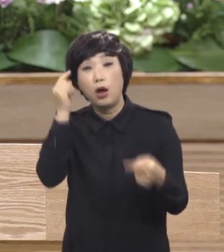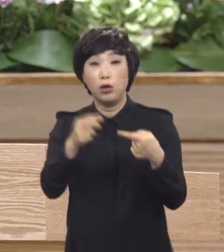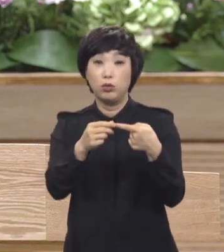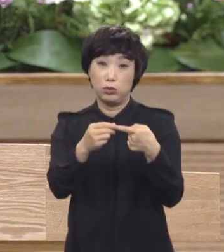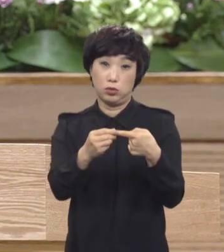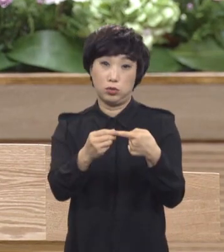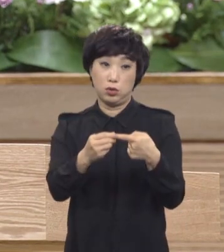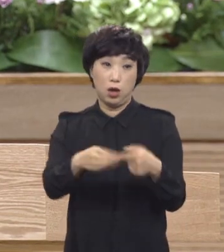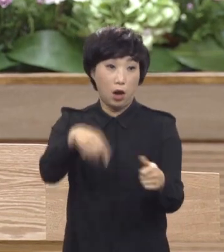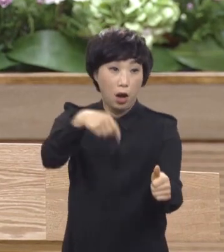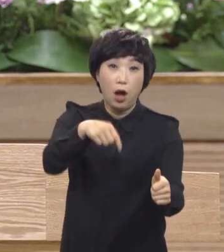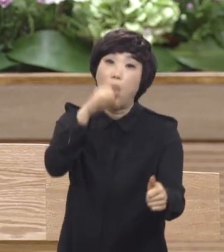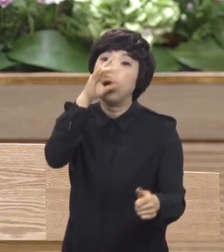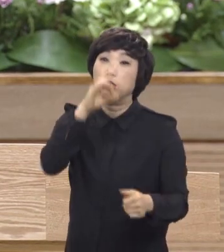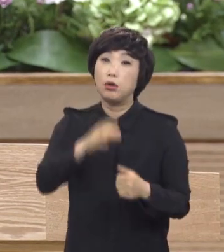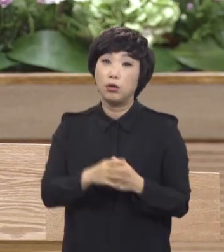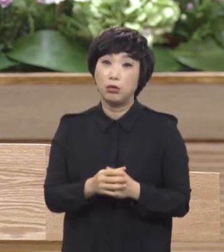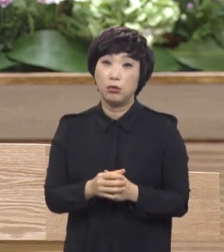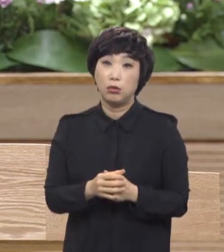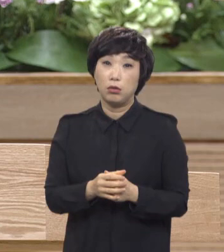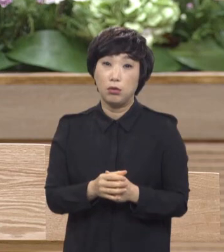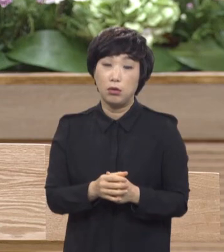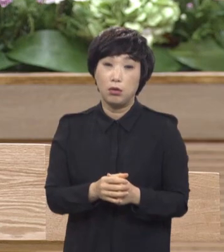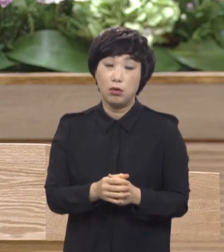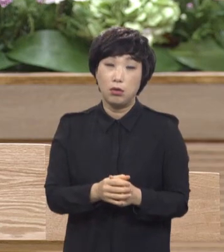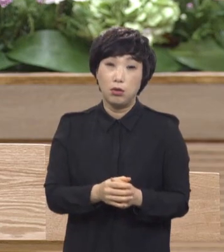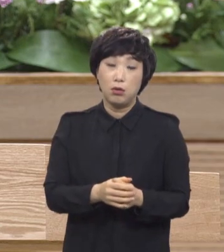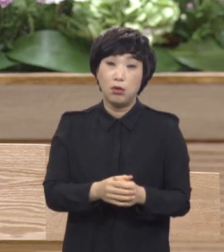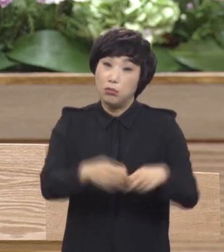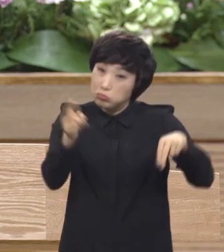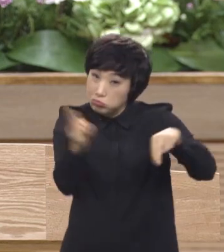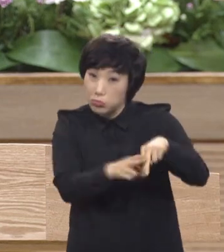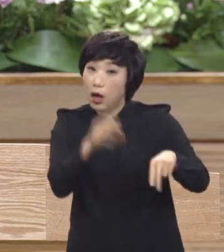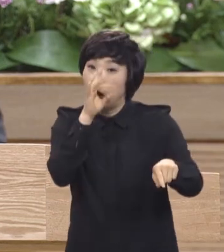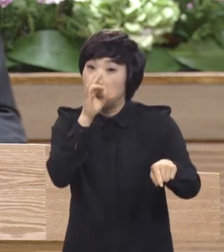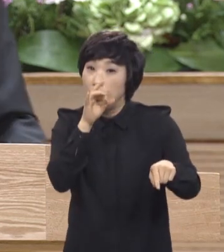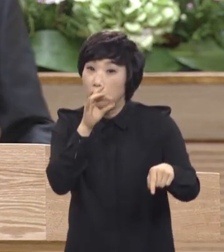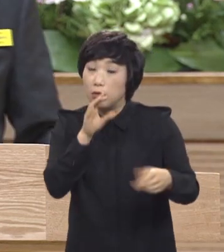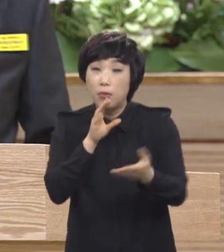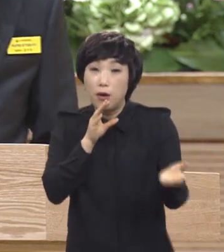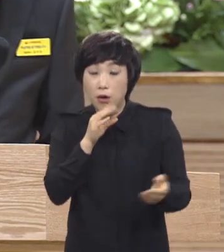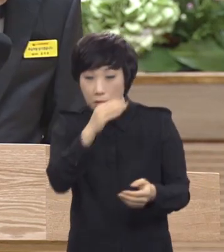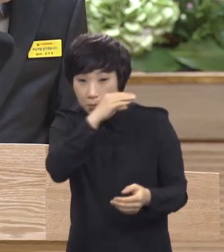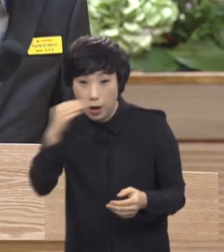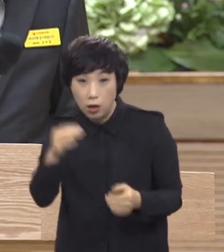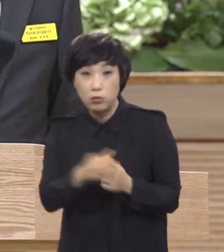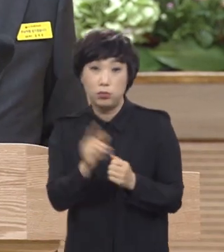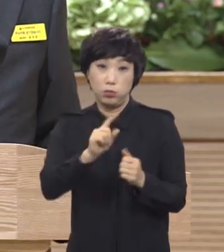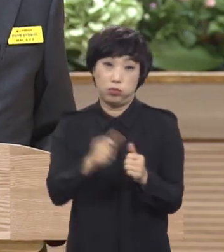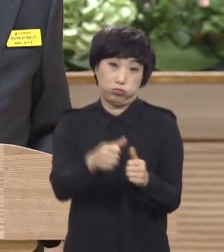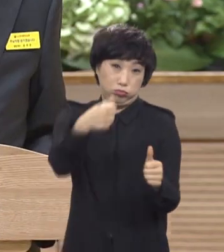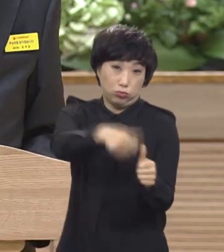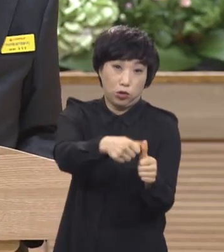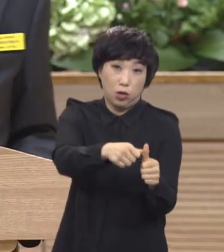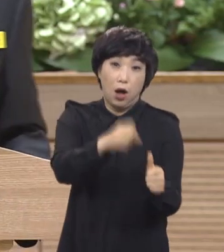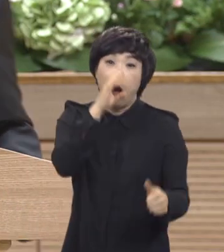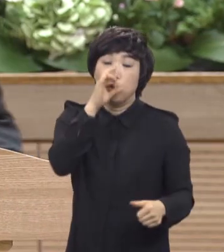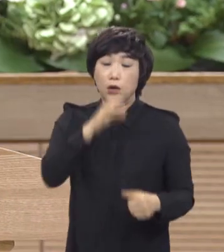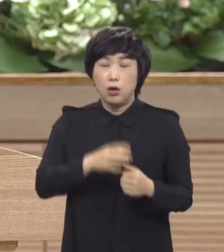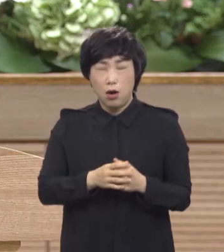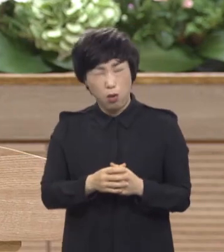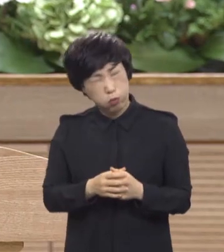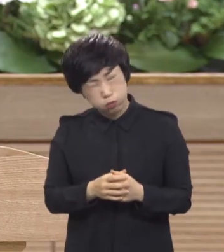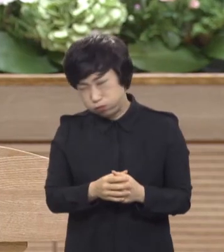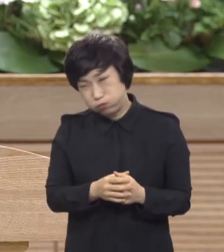훈계할 수 없어요 체벌할 수 없어요 그를 바로 세울만은 어떠한